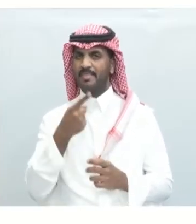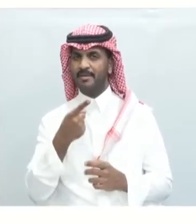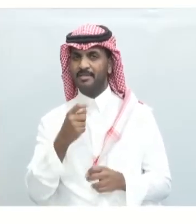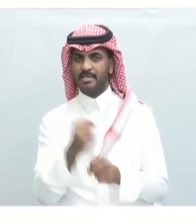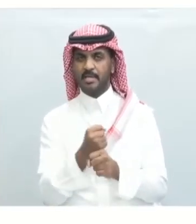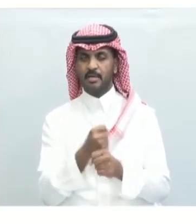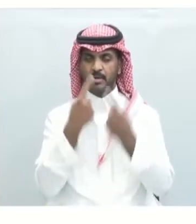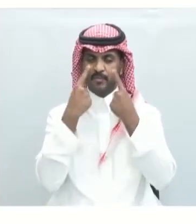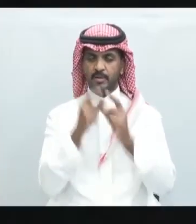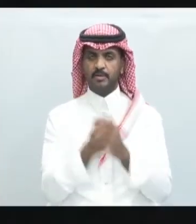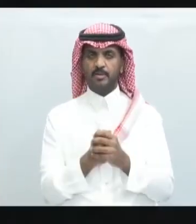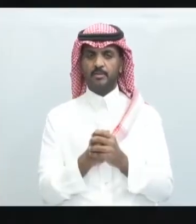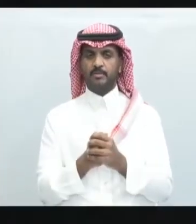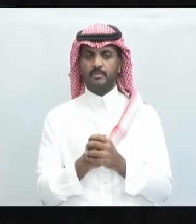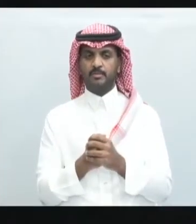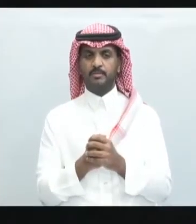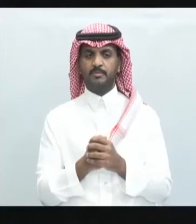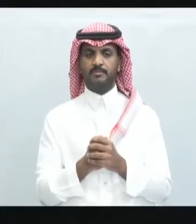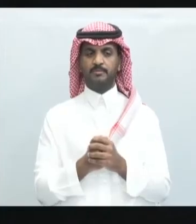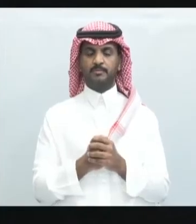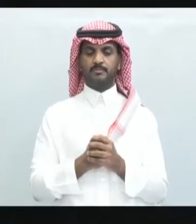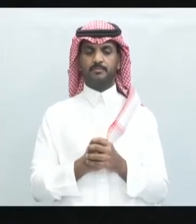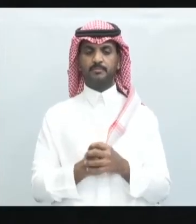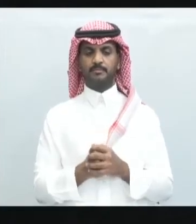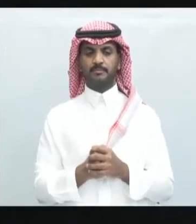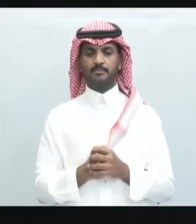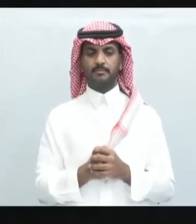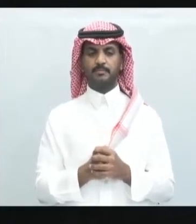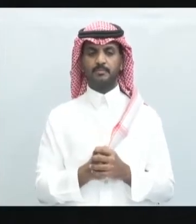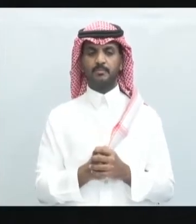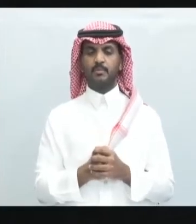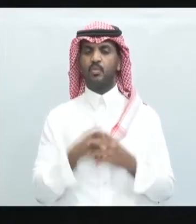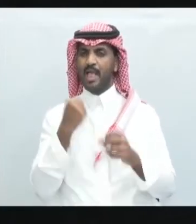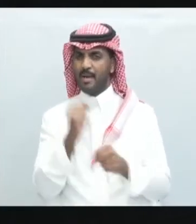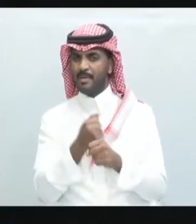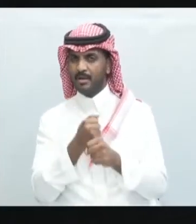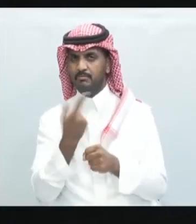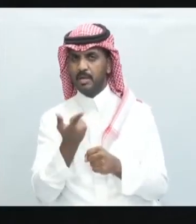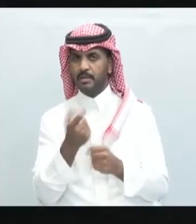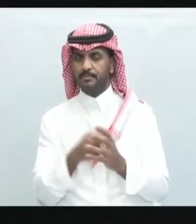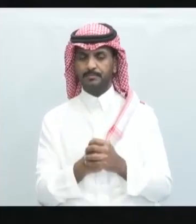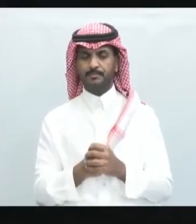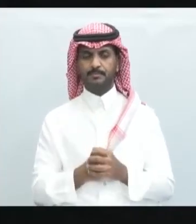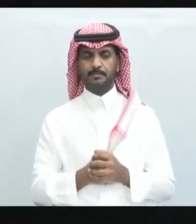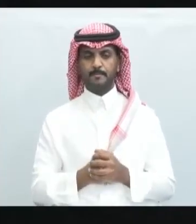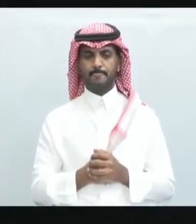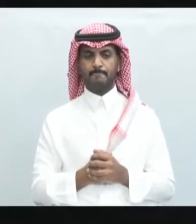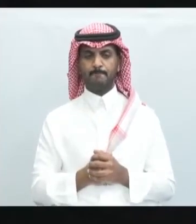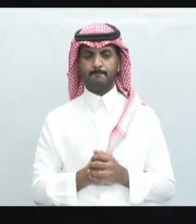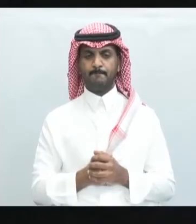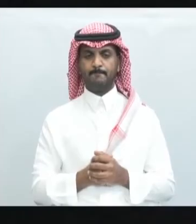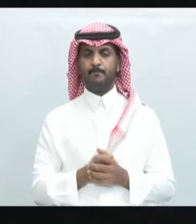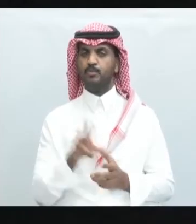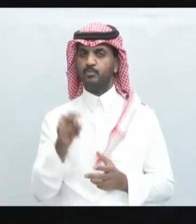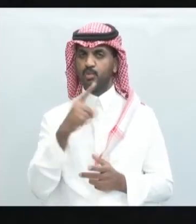حياتنا ماذا سنقوم بعد ان تعلمنا هذا العلم ما هي الممارسات من يستطيع ان يذكر مثالا